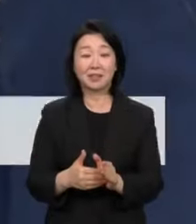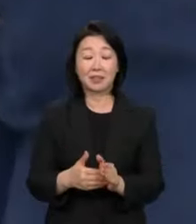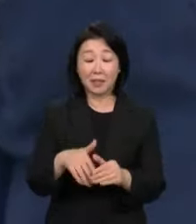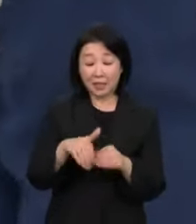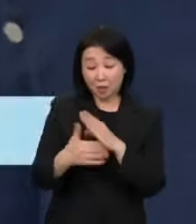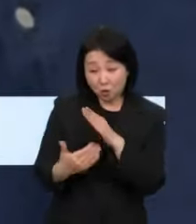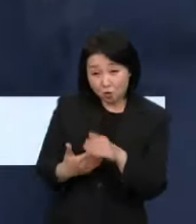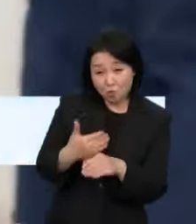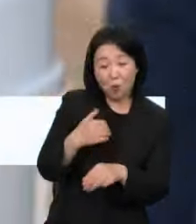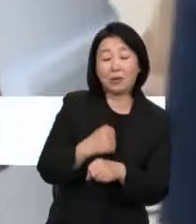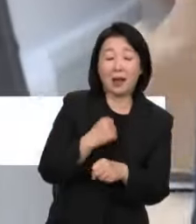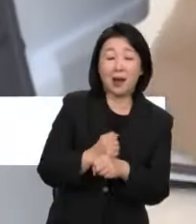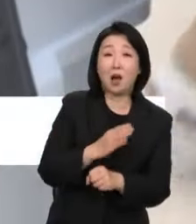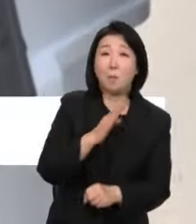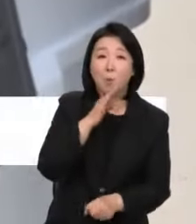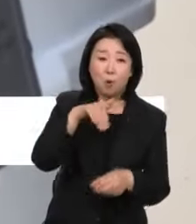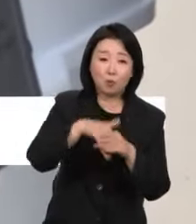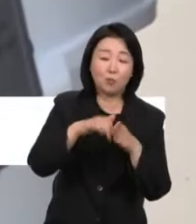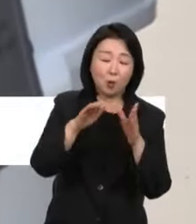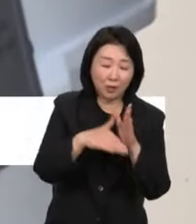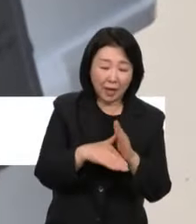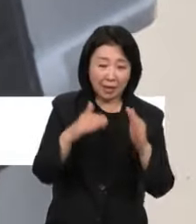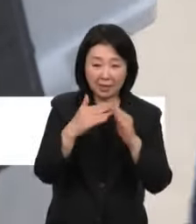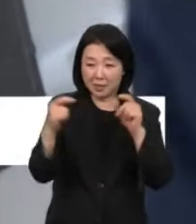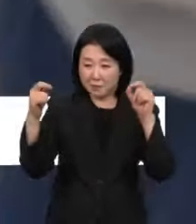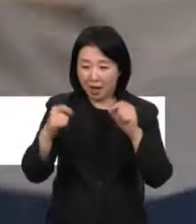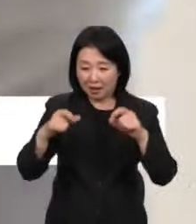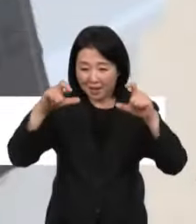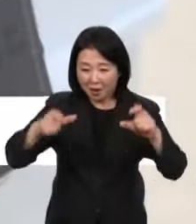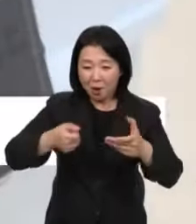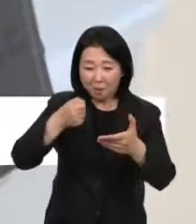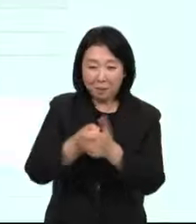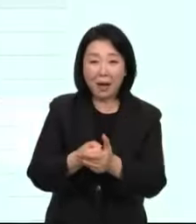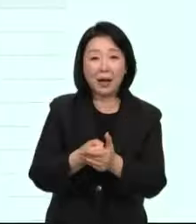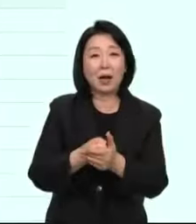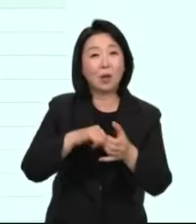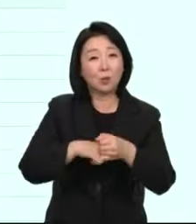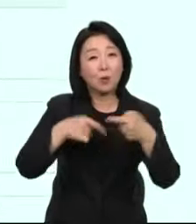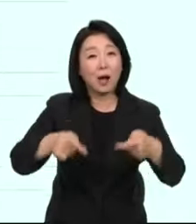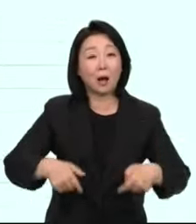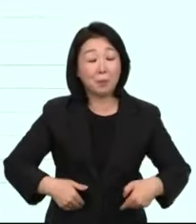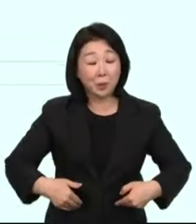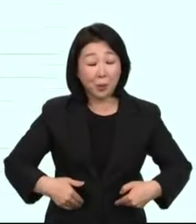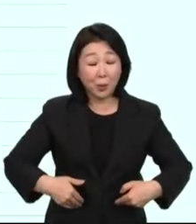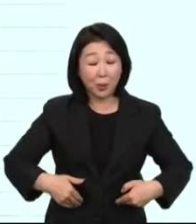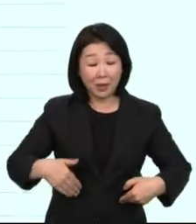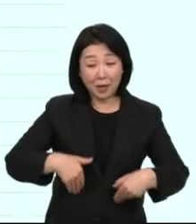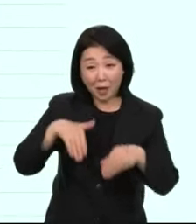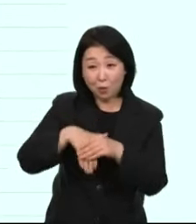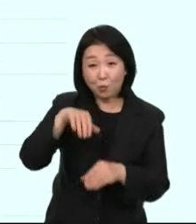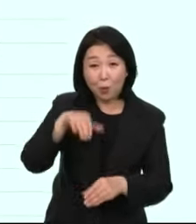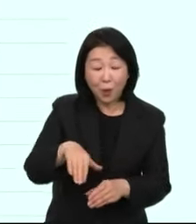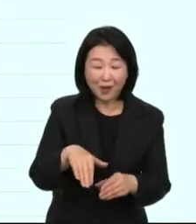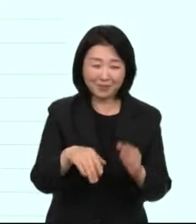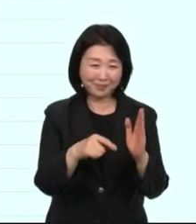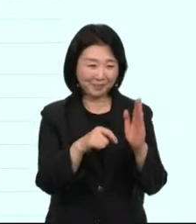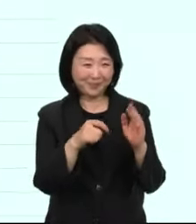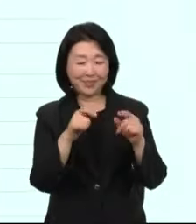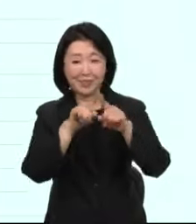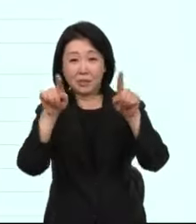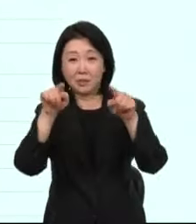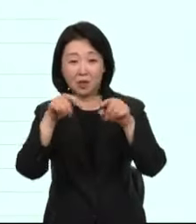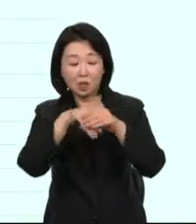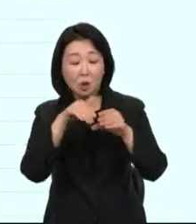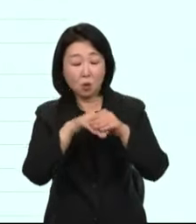때와는 달리 본투표 당일에는 정해진 투표소에서만 투표할 수 있습니다. 내가 가야 할 투표소는 선거 공보물이나